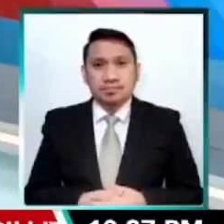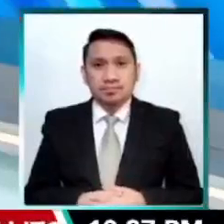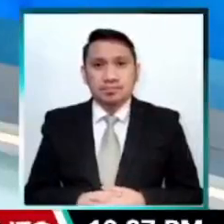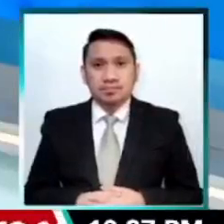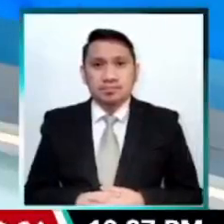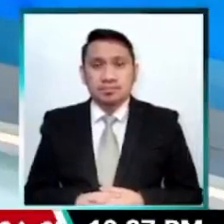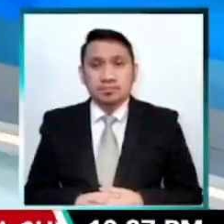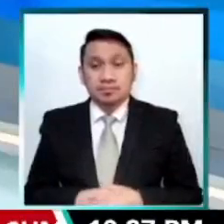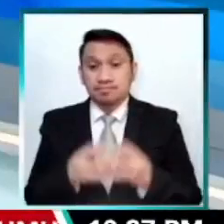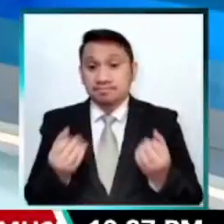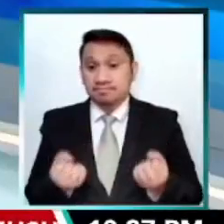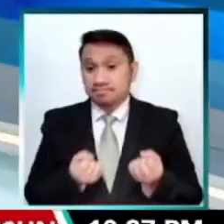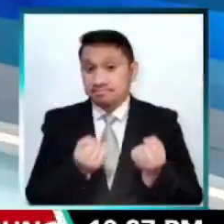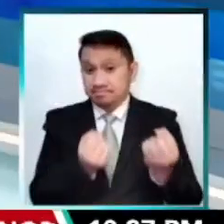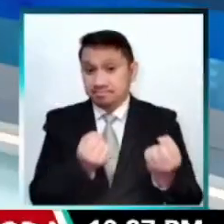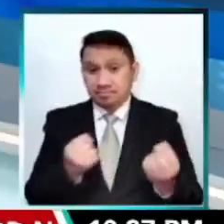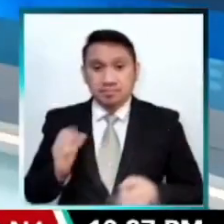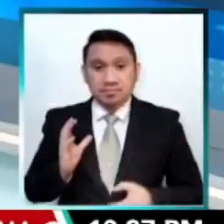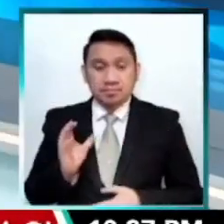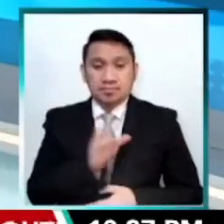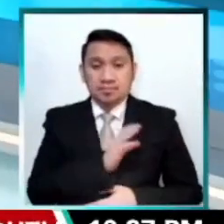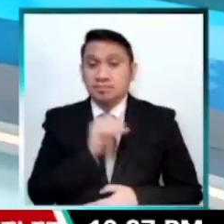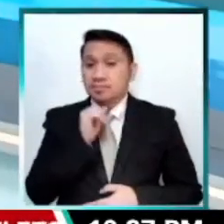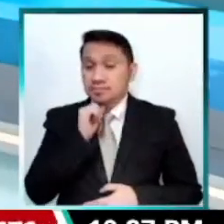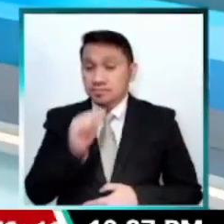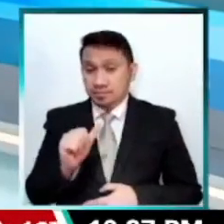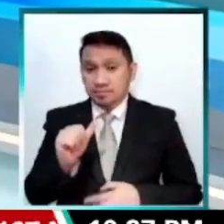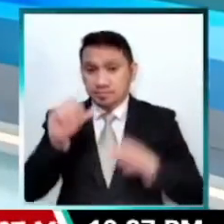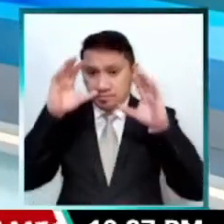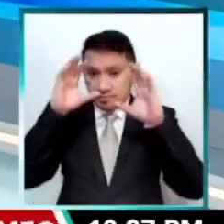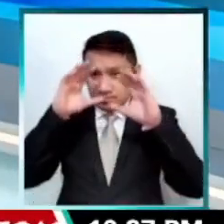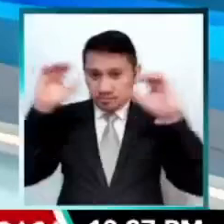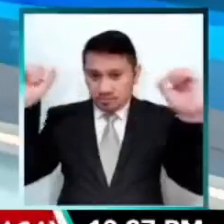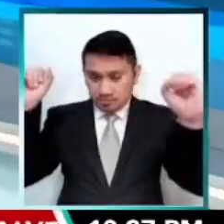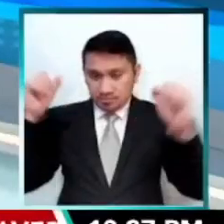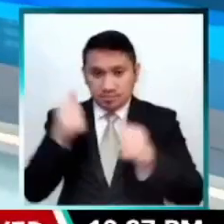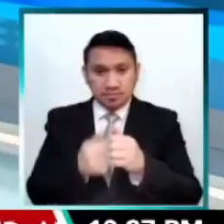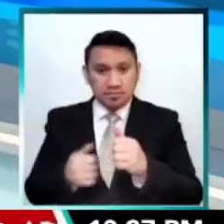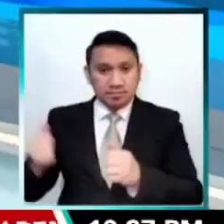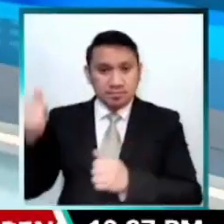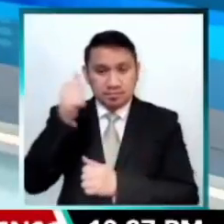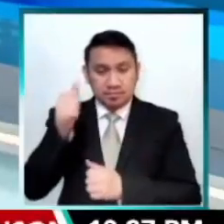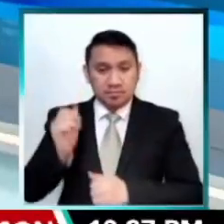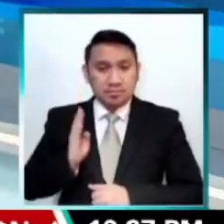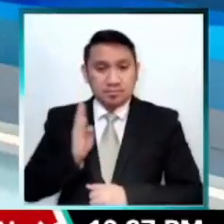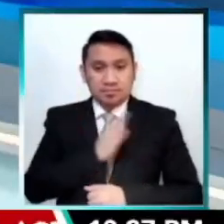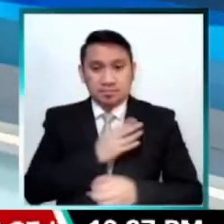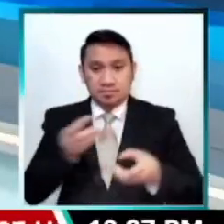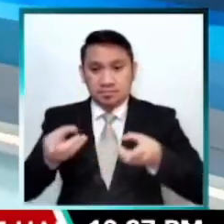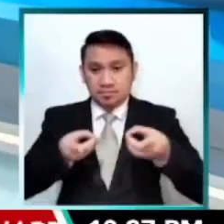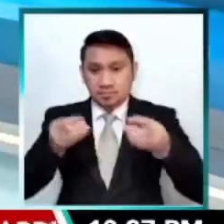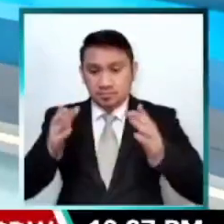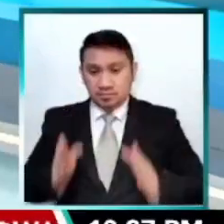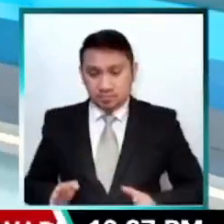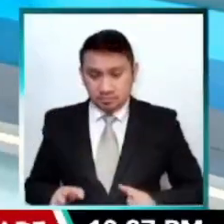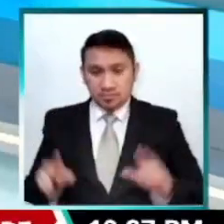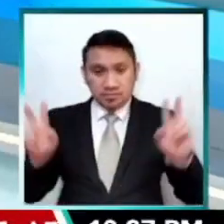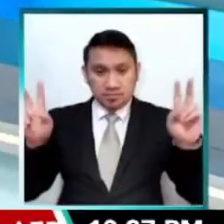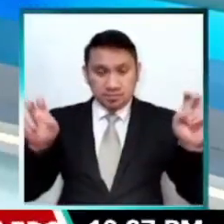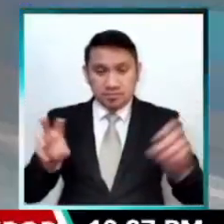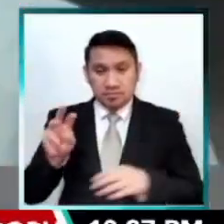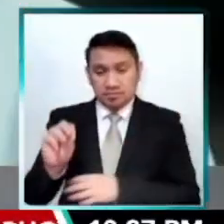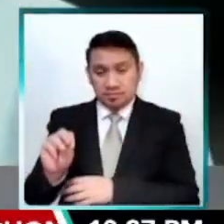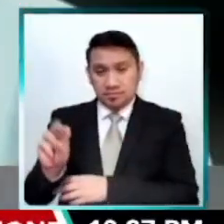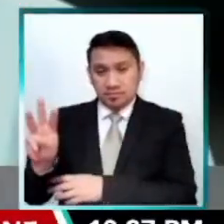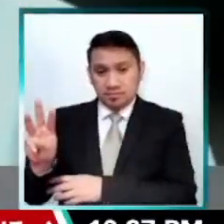Iminumungkahi sa kamera na hindi na ang Pangulo ng Bansa ang magiging chairman ng Board of Directors ng isinusulong ng Maharlika Wealth Fund.